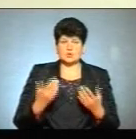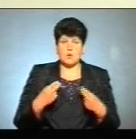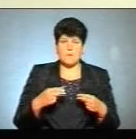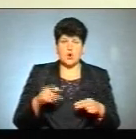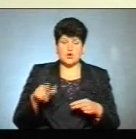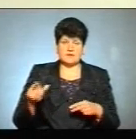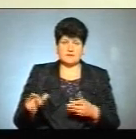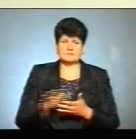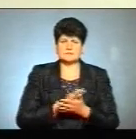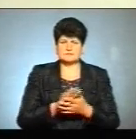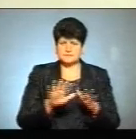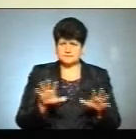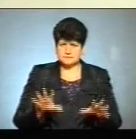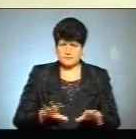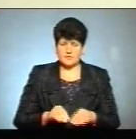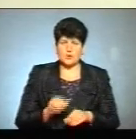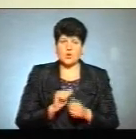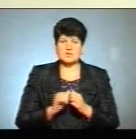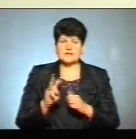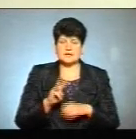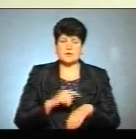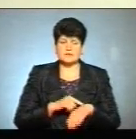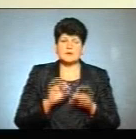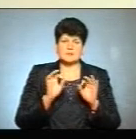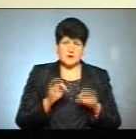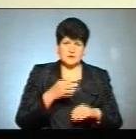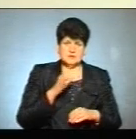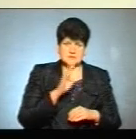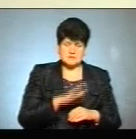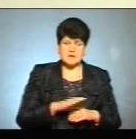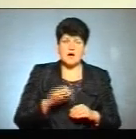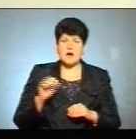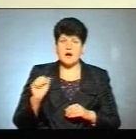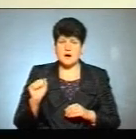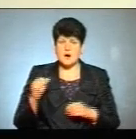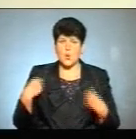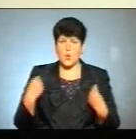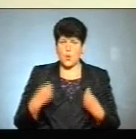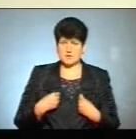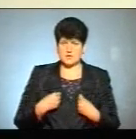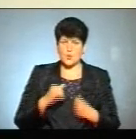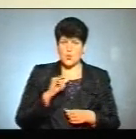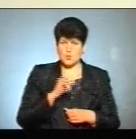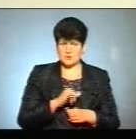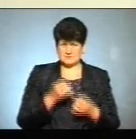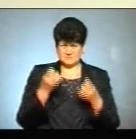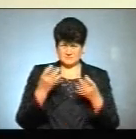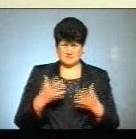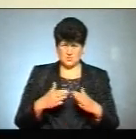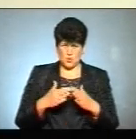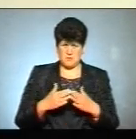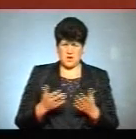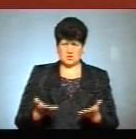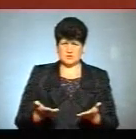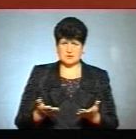продавець продезінфікувала поверхню кожні 3 години, то, що вона правильно сказала, а одяг у неї звичайний,